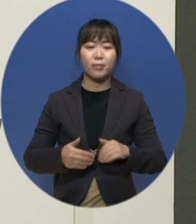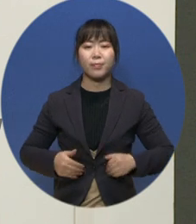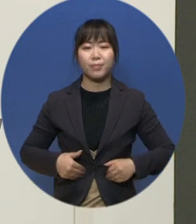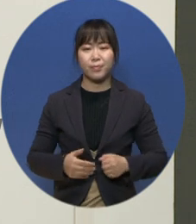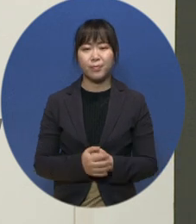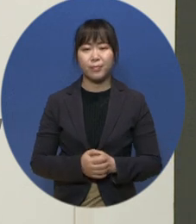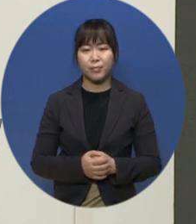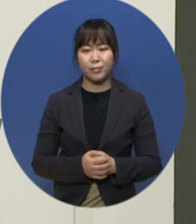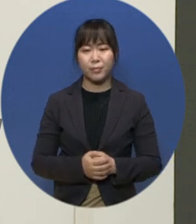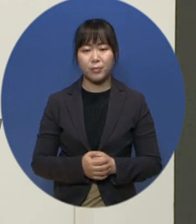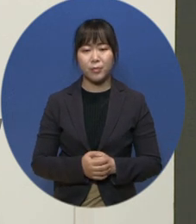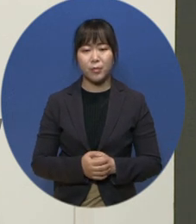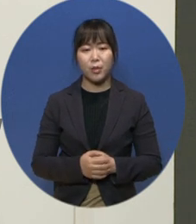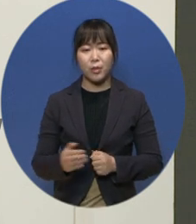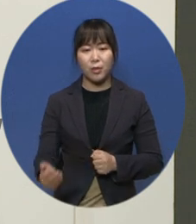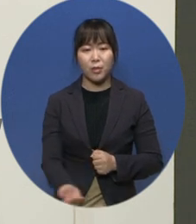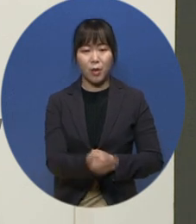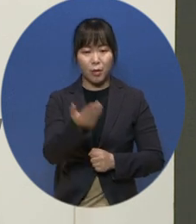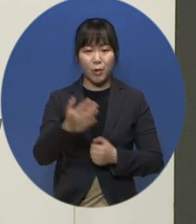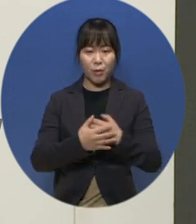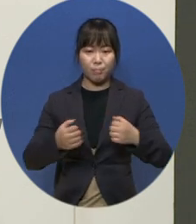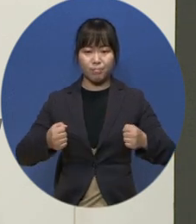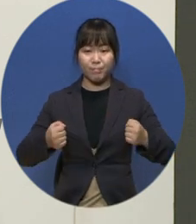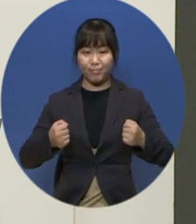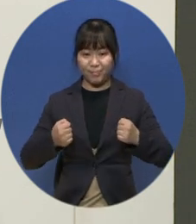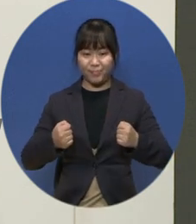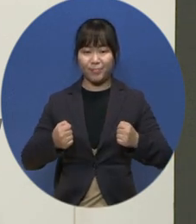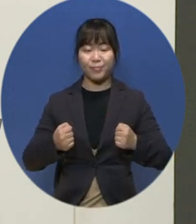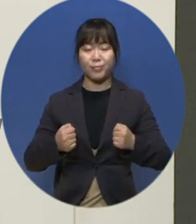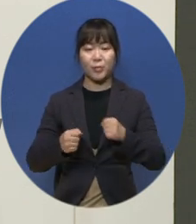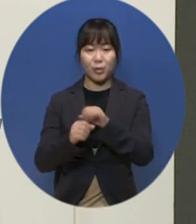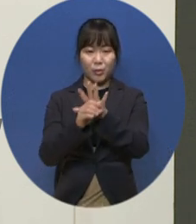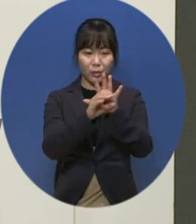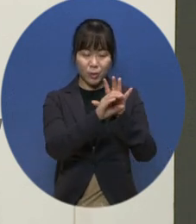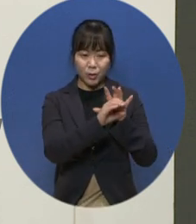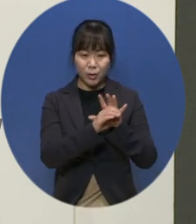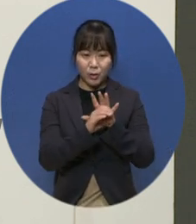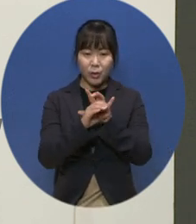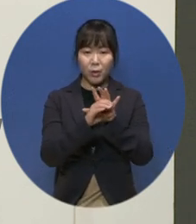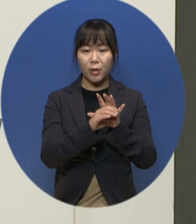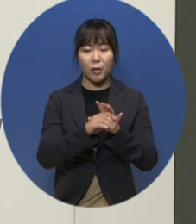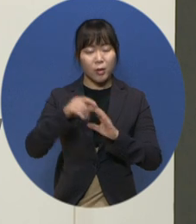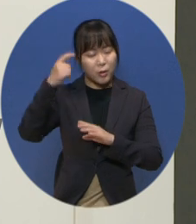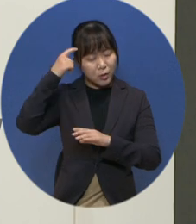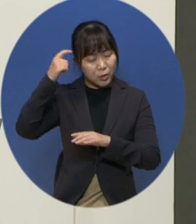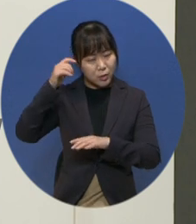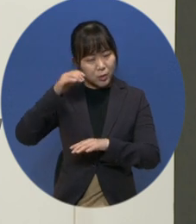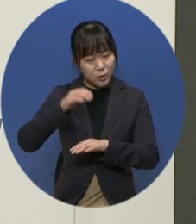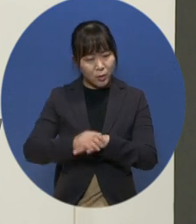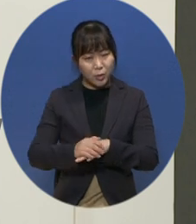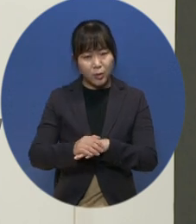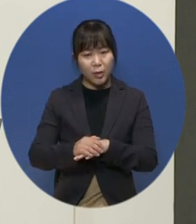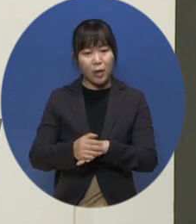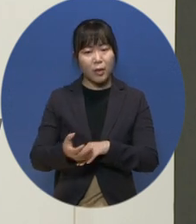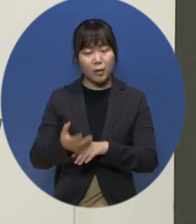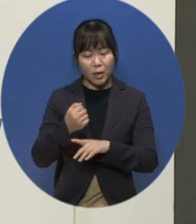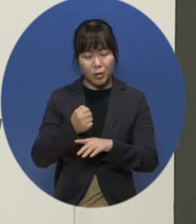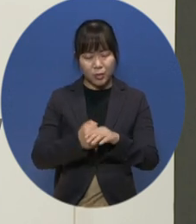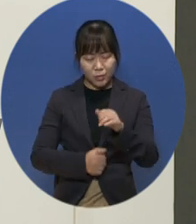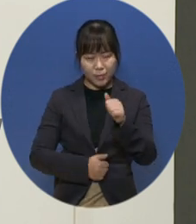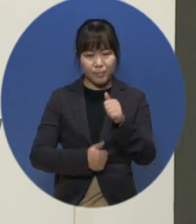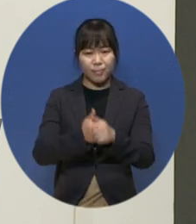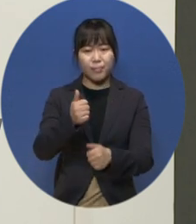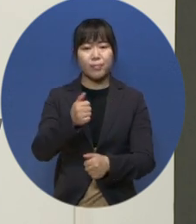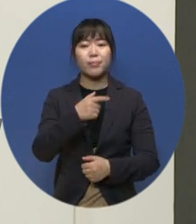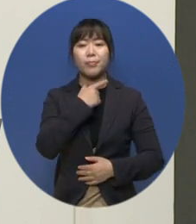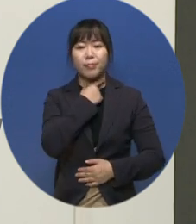같습니다. 아무쪼록 여러분 건강하시고 코로나19 사태를 잘